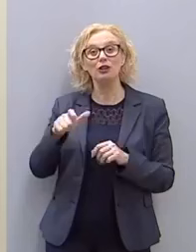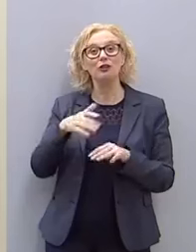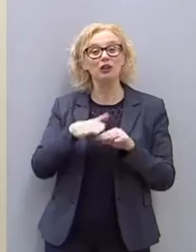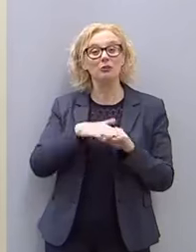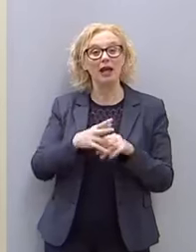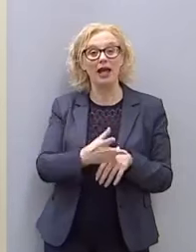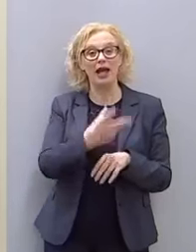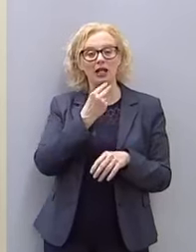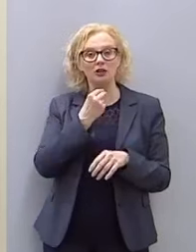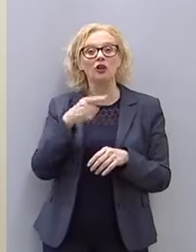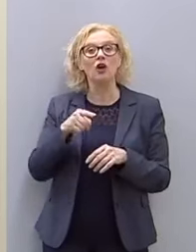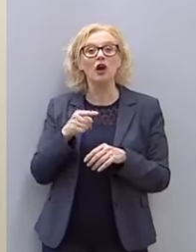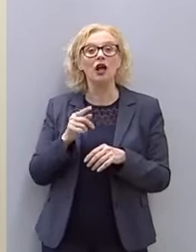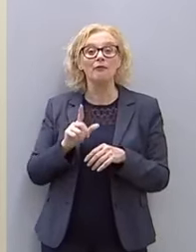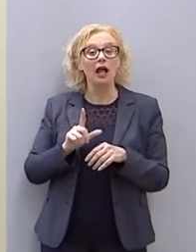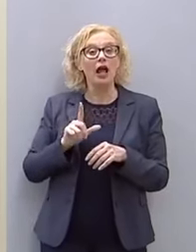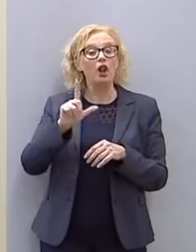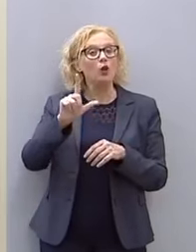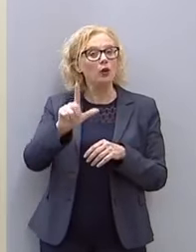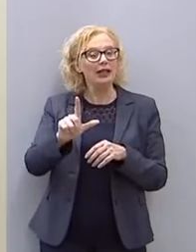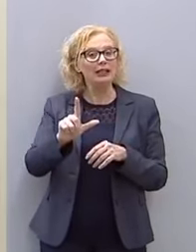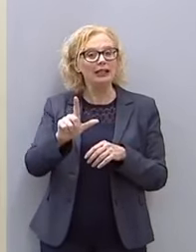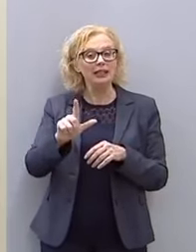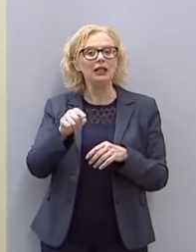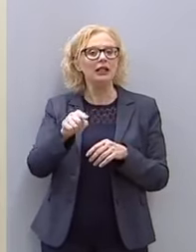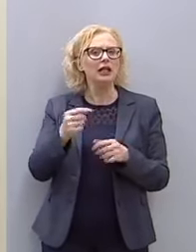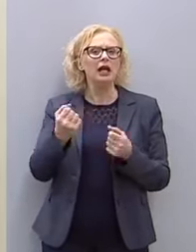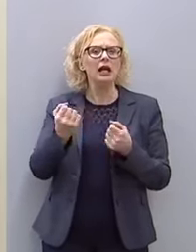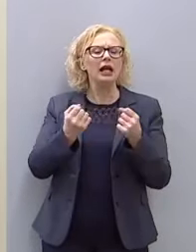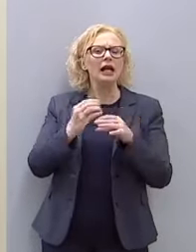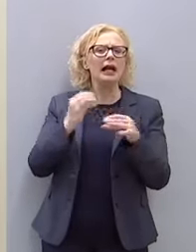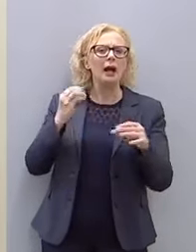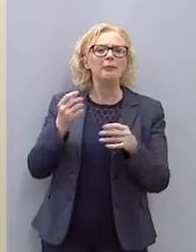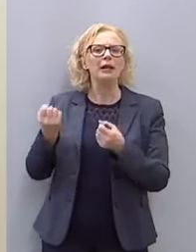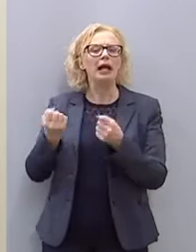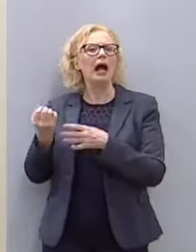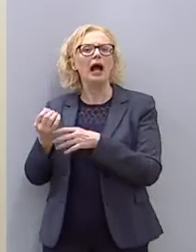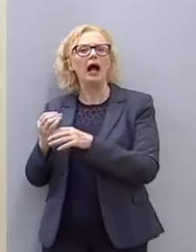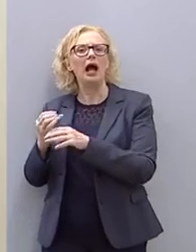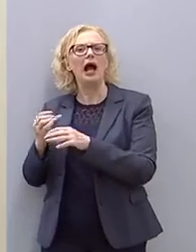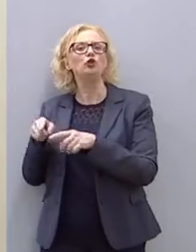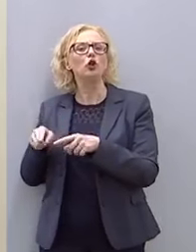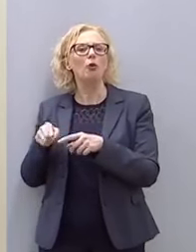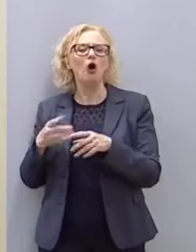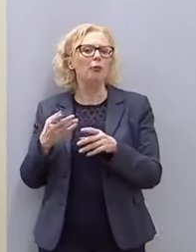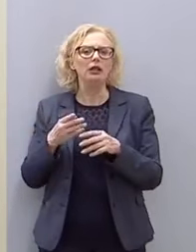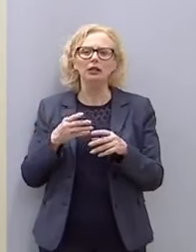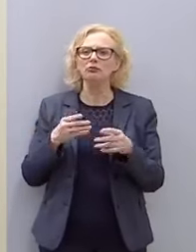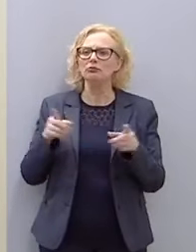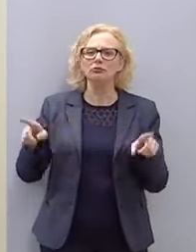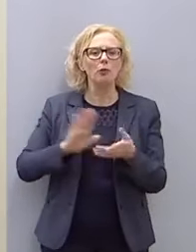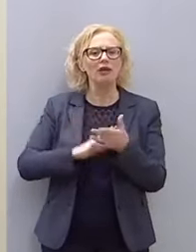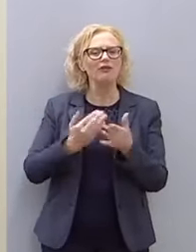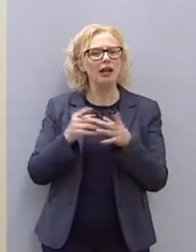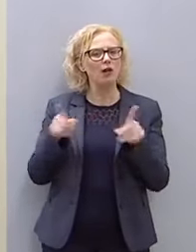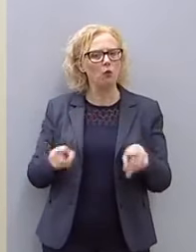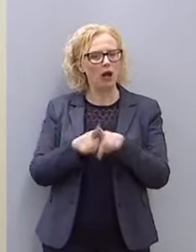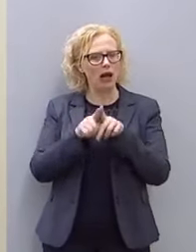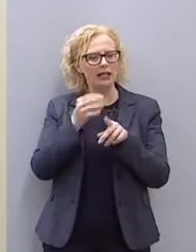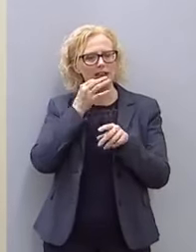fino a lunedì i camper sono uguali alle automobili quindi non è consentito almeno fino a lunedì pernottamento ma lo spostamento soltanto